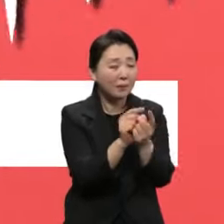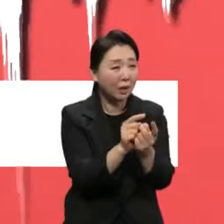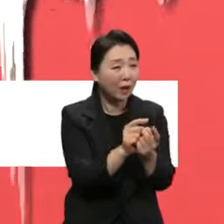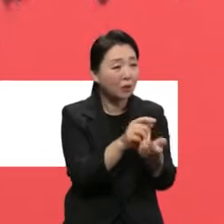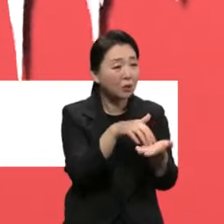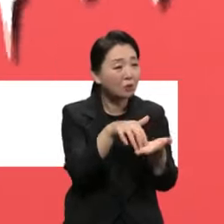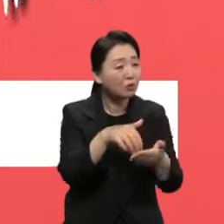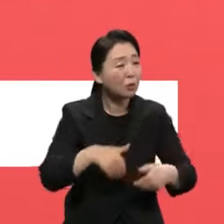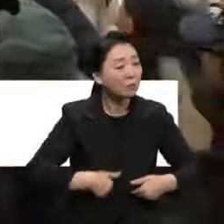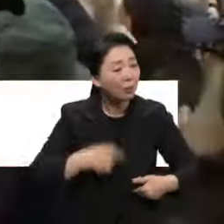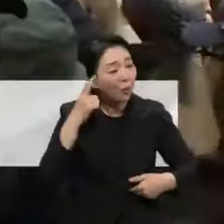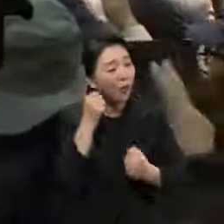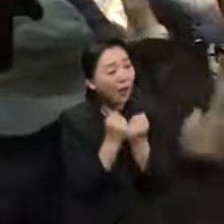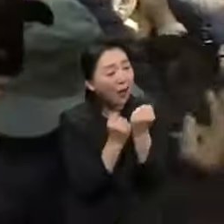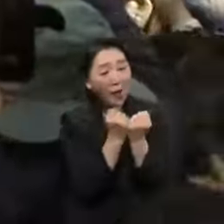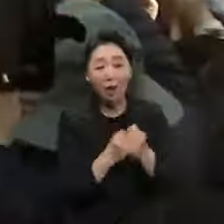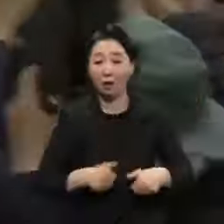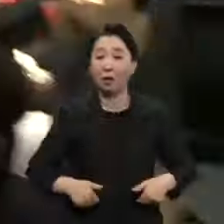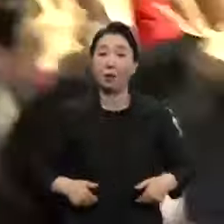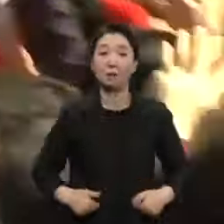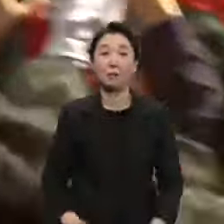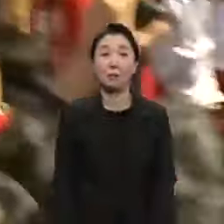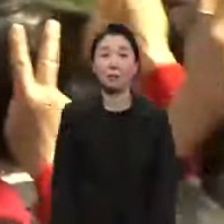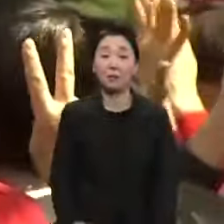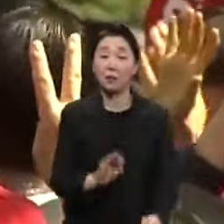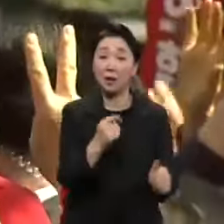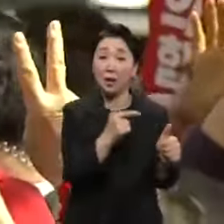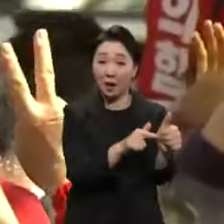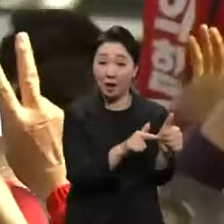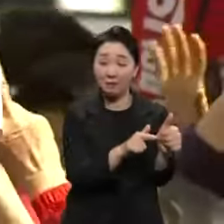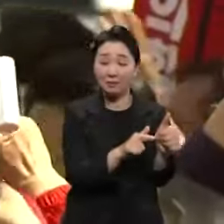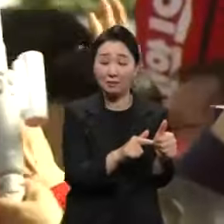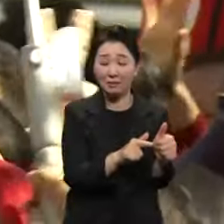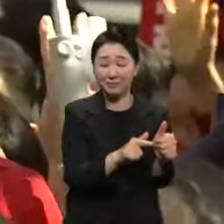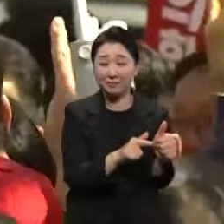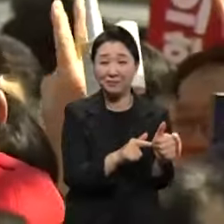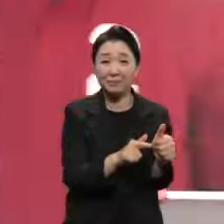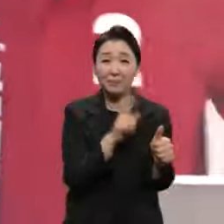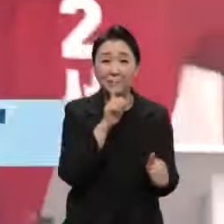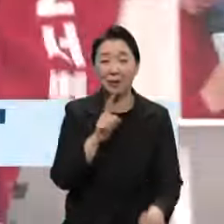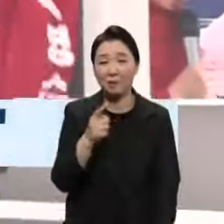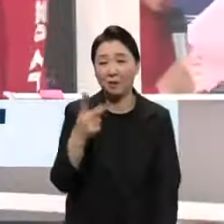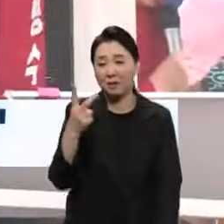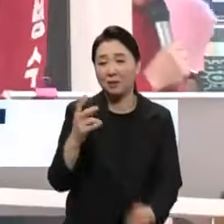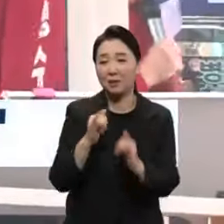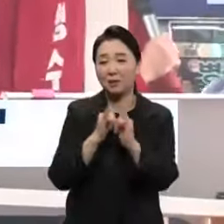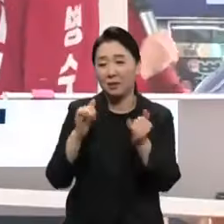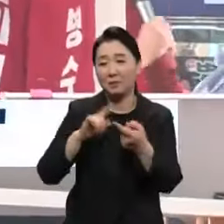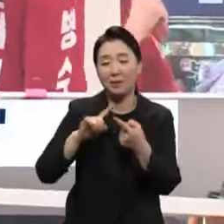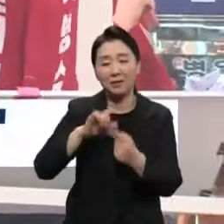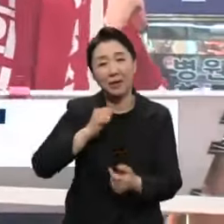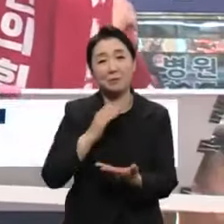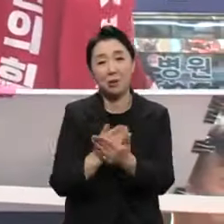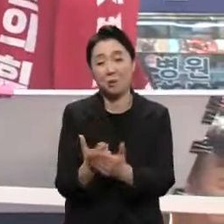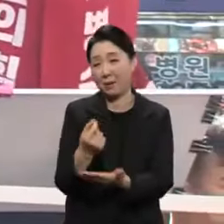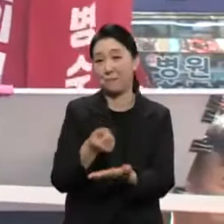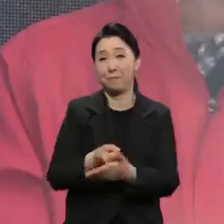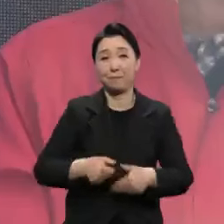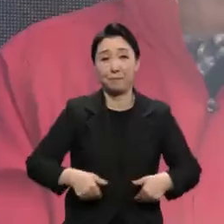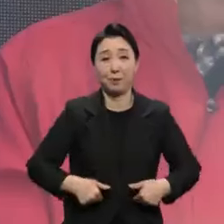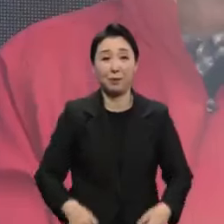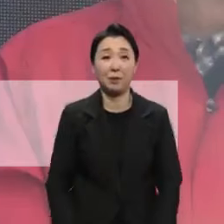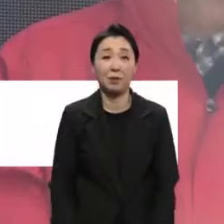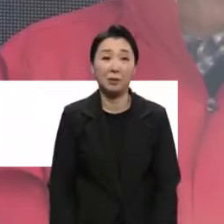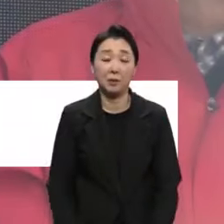말씀을 하시고 설득하고. 한동훈 비대위원장 역시 2,000명이라는 숫자에 얽매이기보다는 빠르게 결론을 내려야 한다고 했습니다.